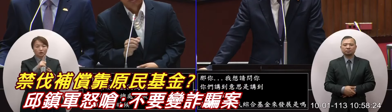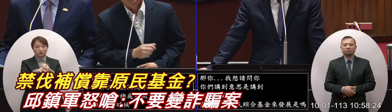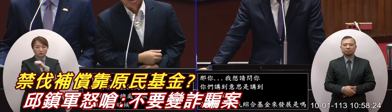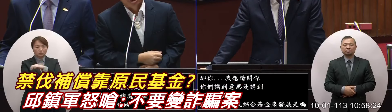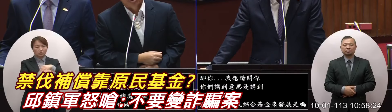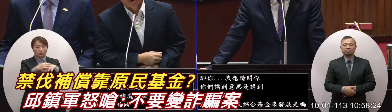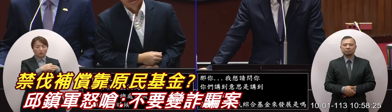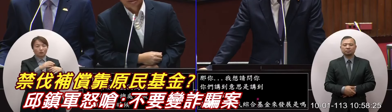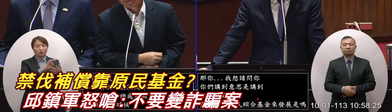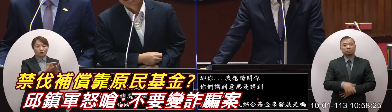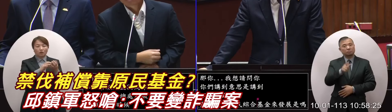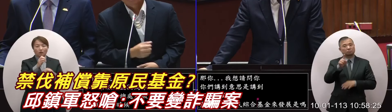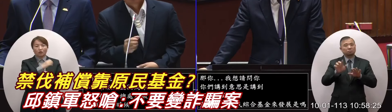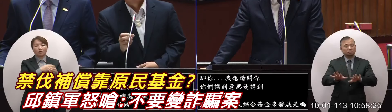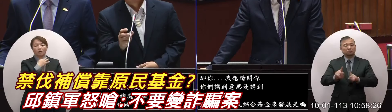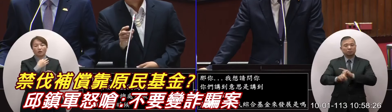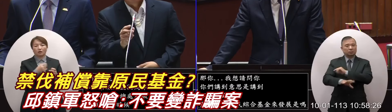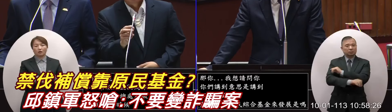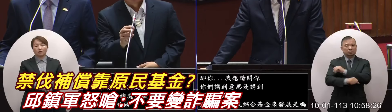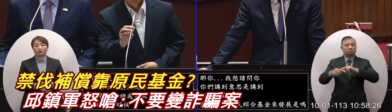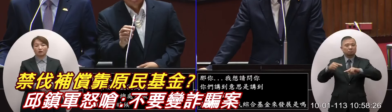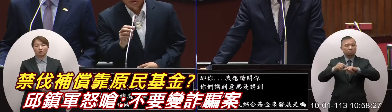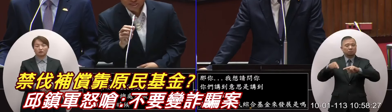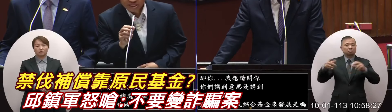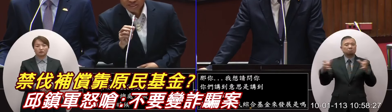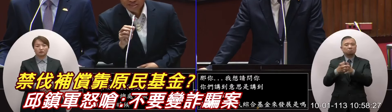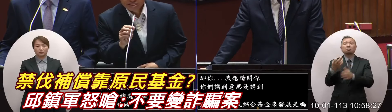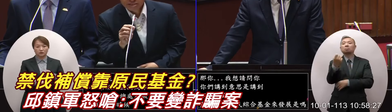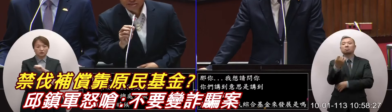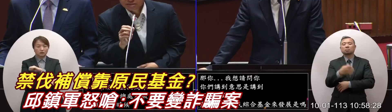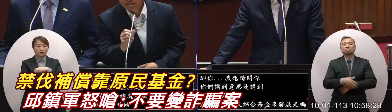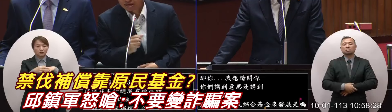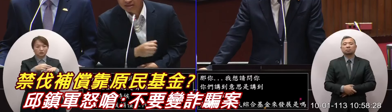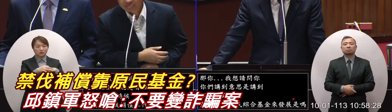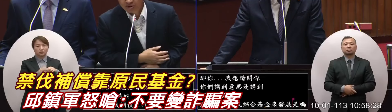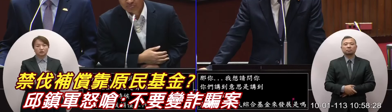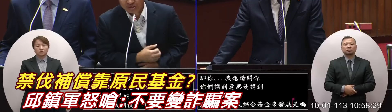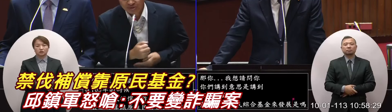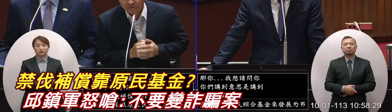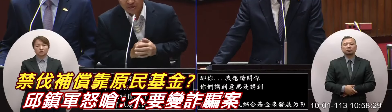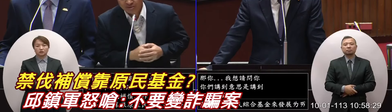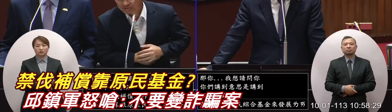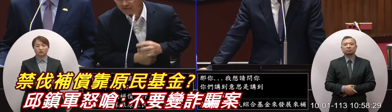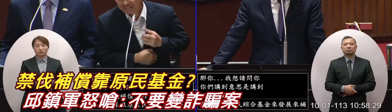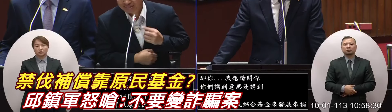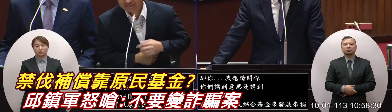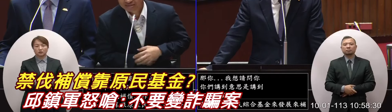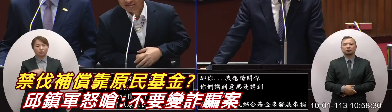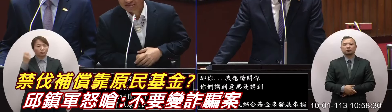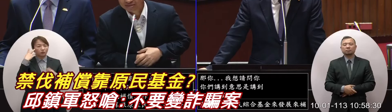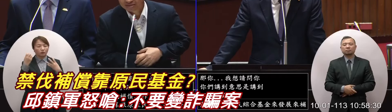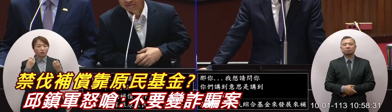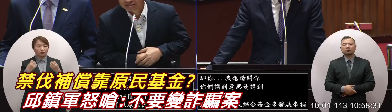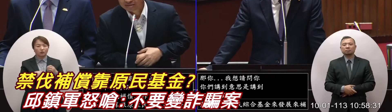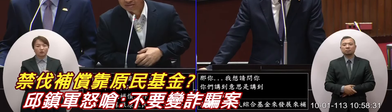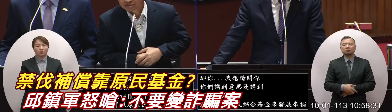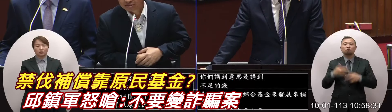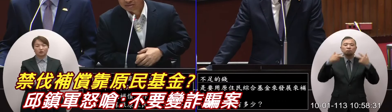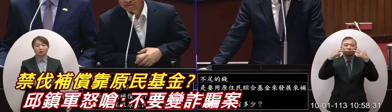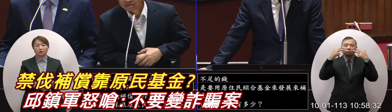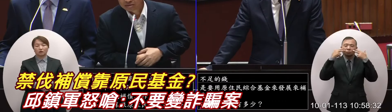有不符使用。 现在基金有多少？ 我们基金。抱歉，委员，我没听。 基金呢，就是原住